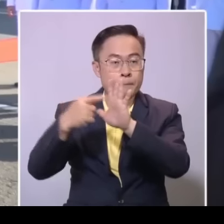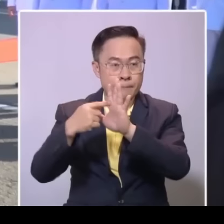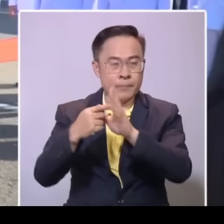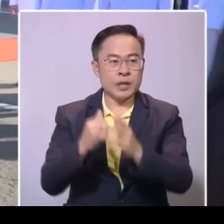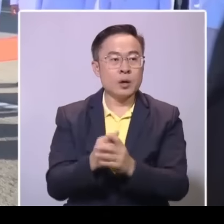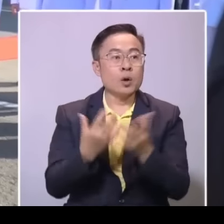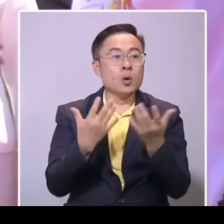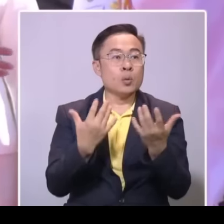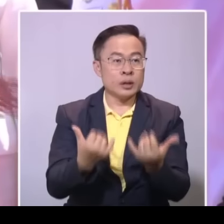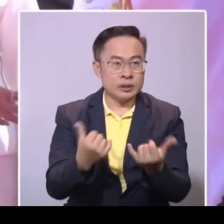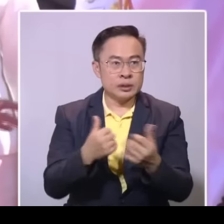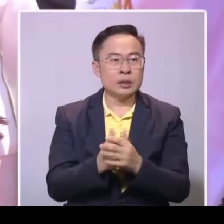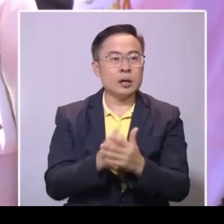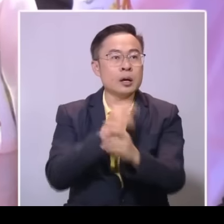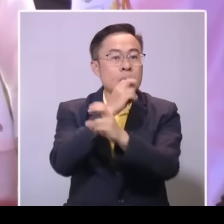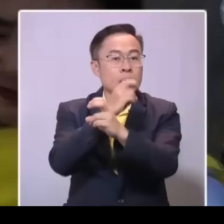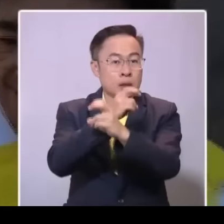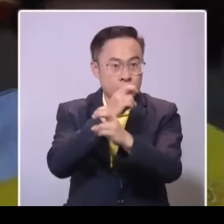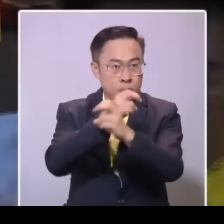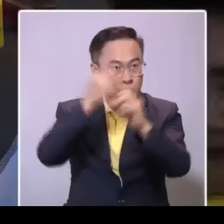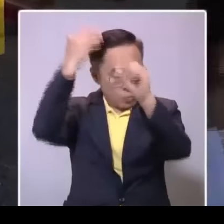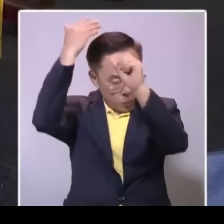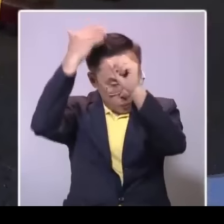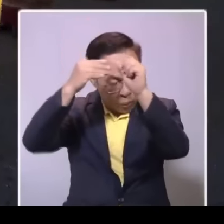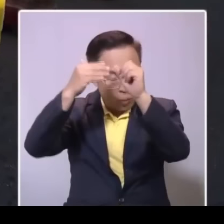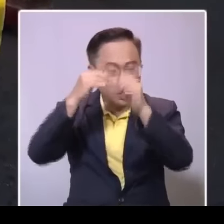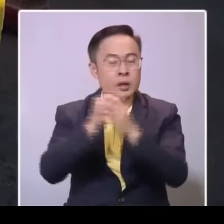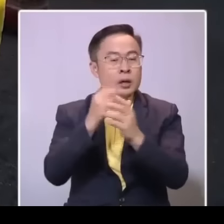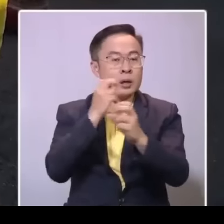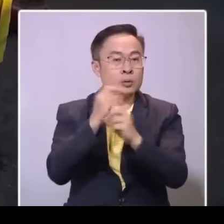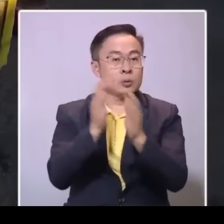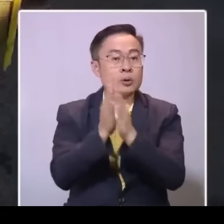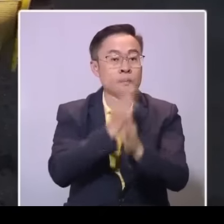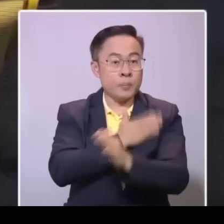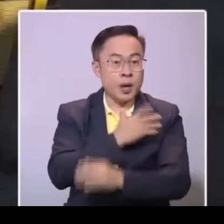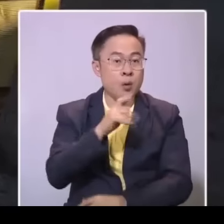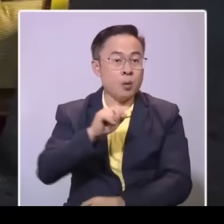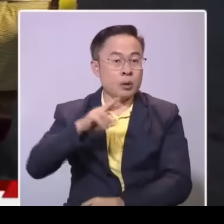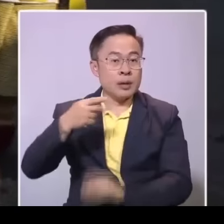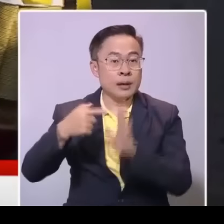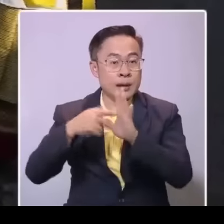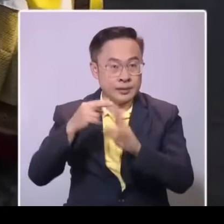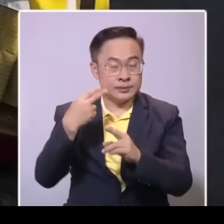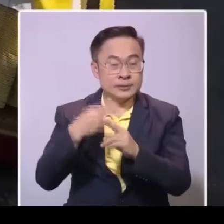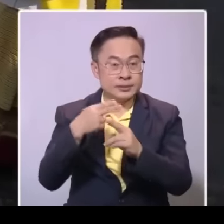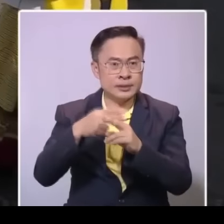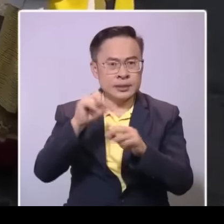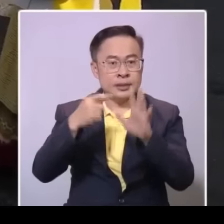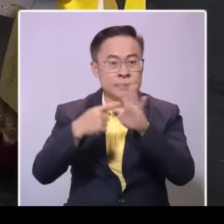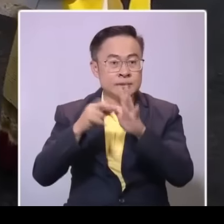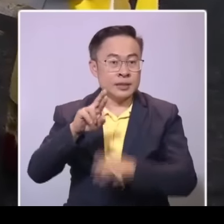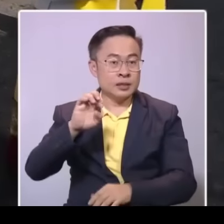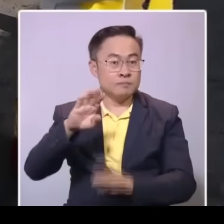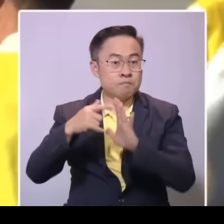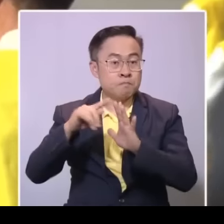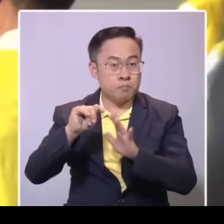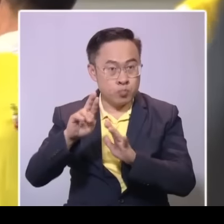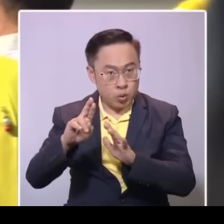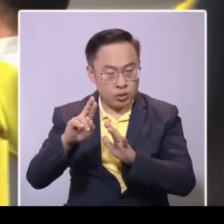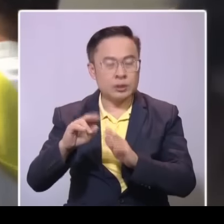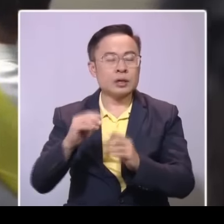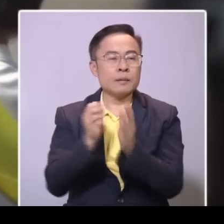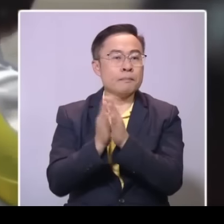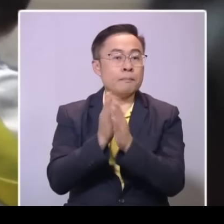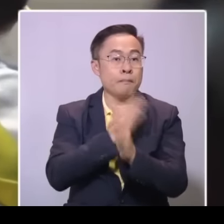และพระอรหันตธาตุของพระสารีบุตรและพระโมคคัลลานะจากสาธารณรัฐอินเดียถึงจังหวัดเชียงใหม่แล้วเมื่อช่วงเวลา 9:20นที่ผ่านมา